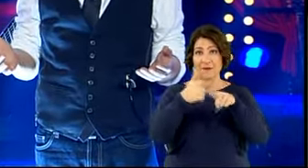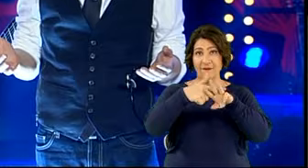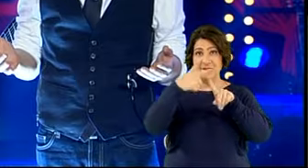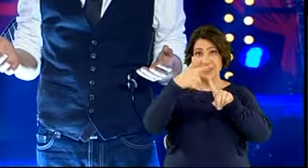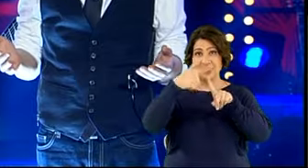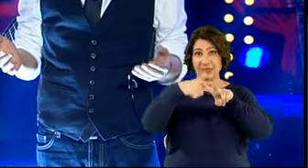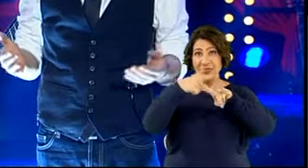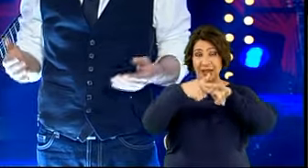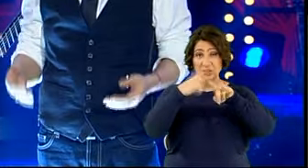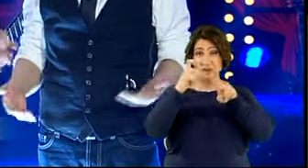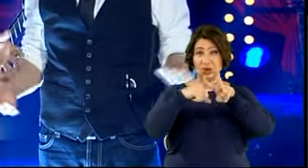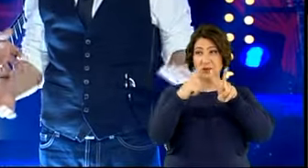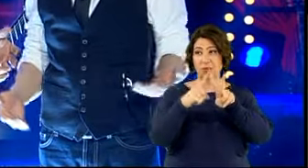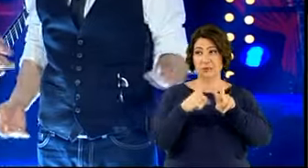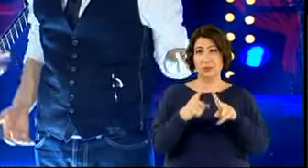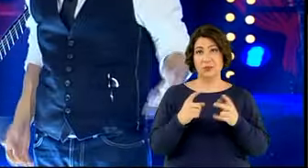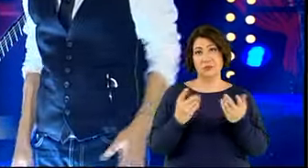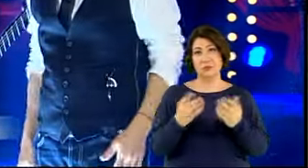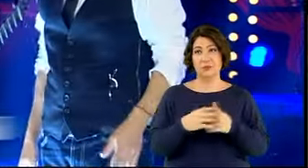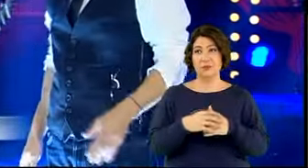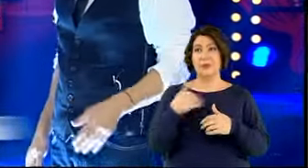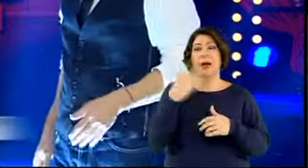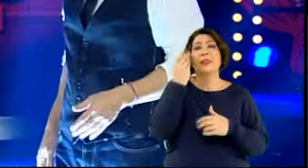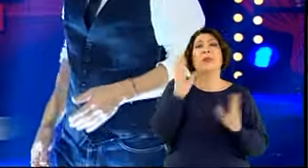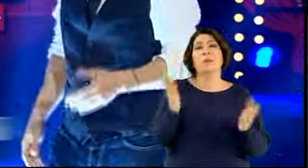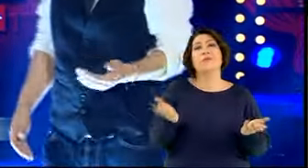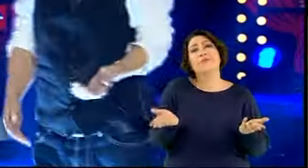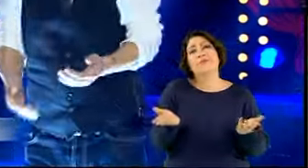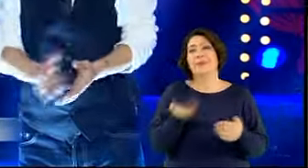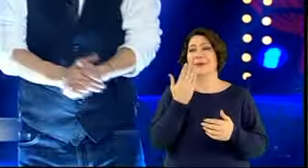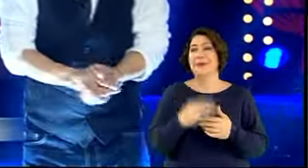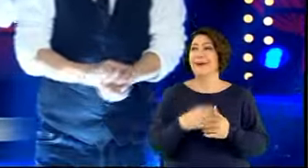Fettahcan? Ha, Fettahcan Official. Anlamıyorum tabii.